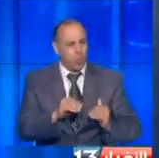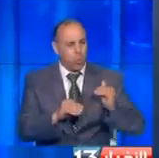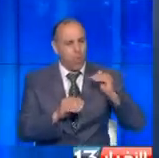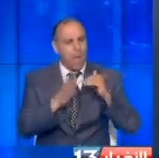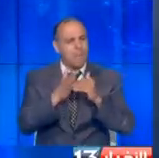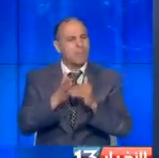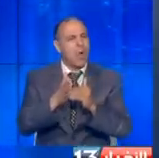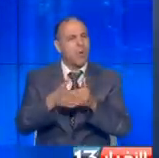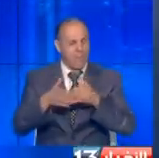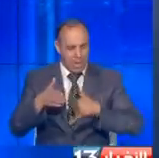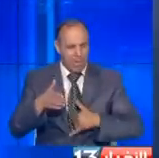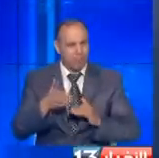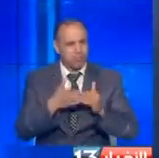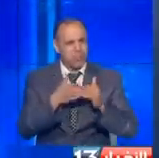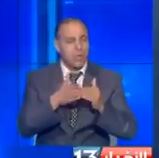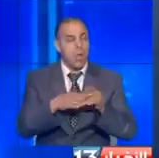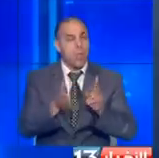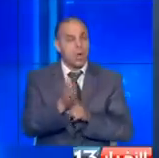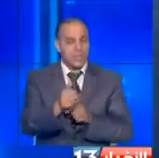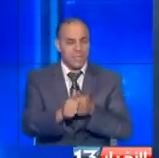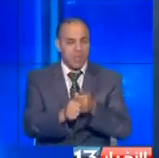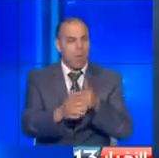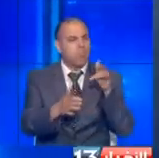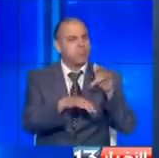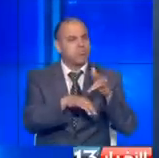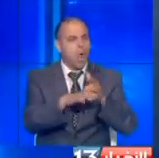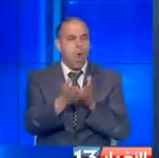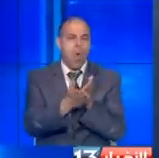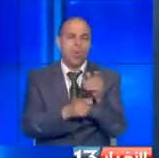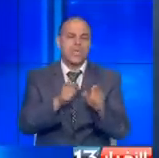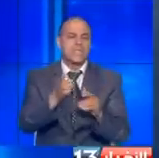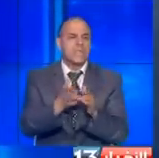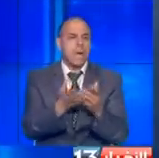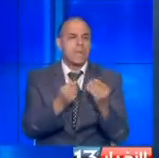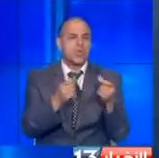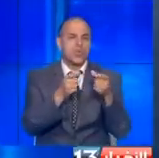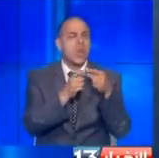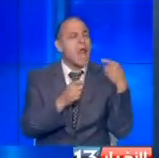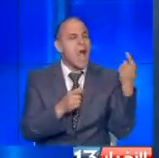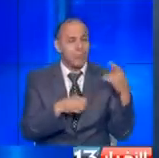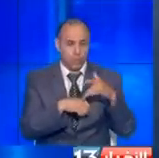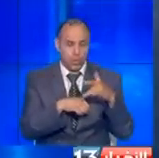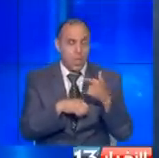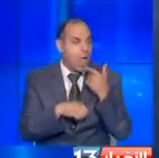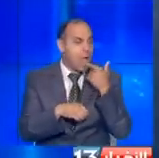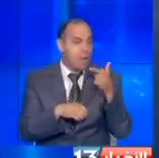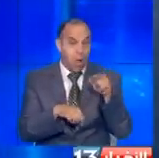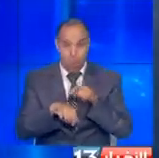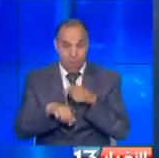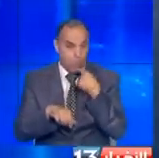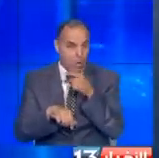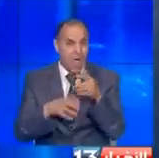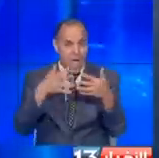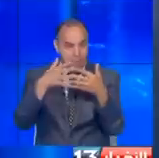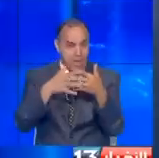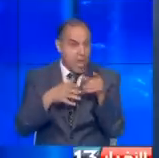ميناء الحديدة اليمني، مؤكدا استمرار انتهاكات حقوق الإنسان في عدد من دول العالم، وداعيا في الآن ذاته